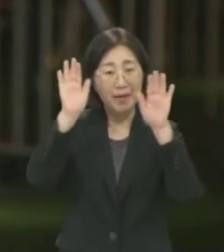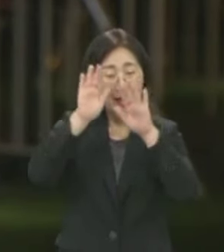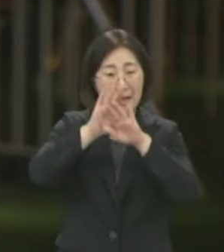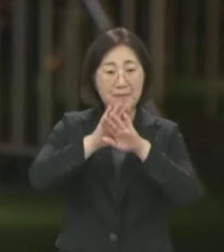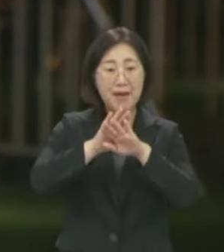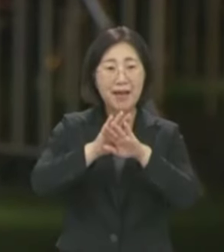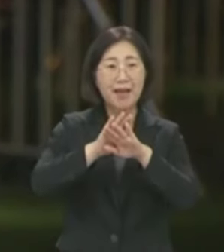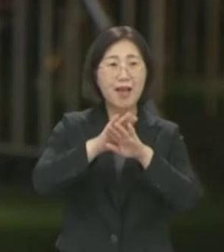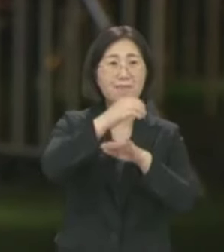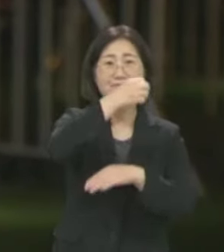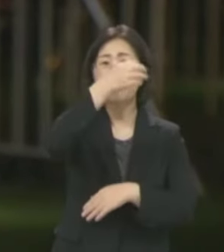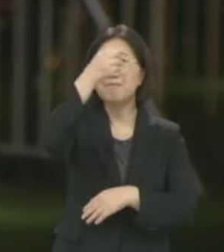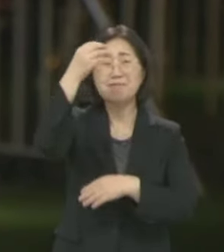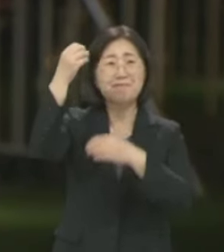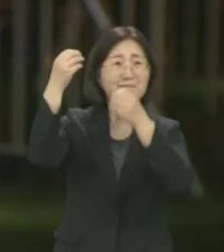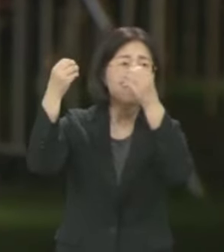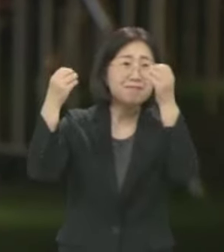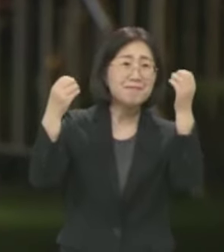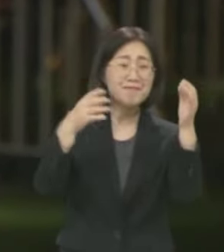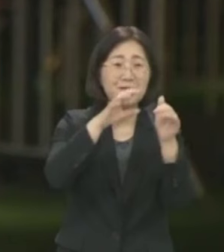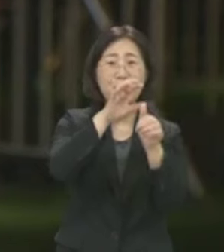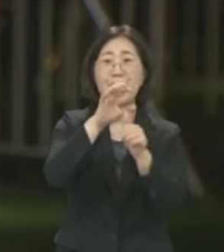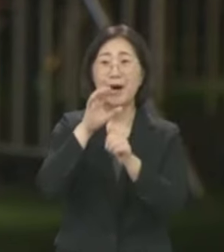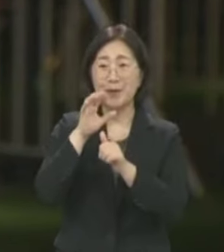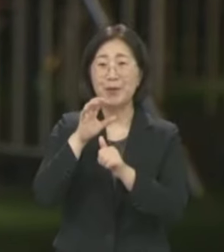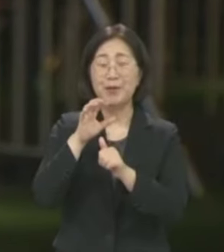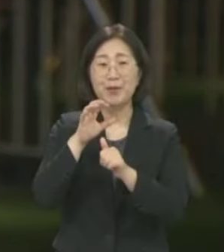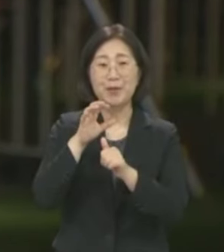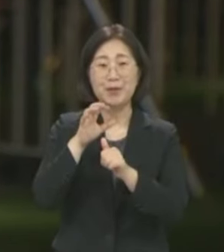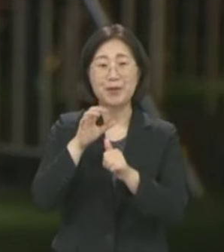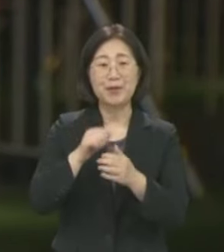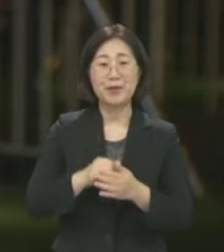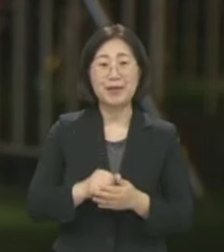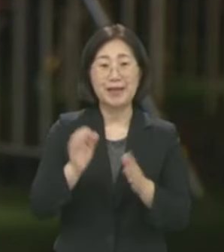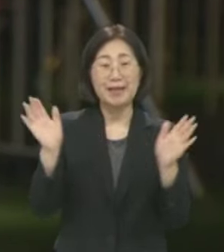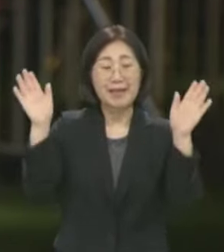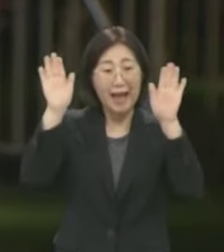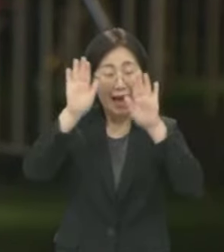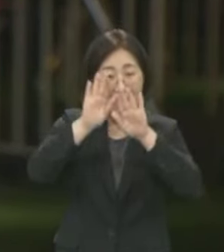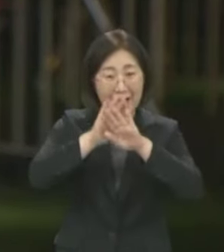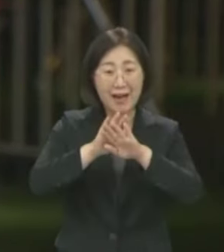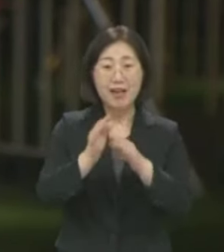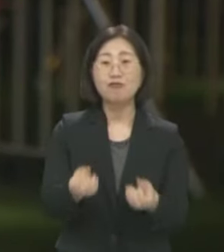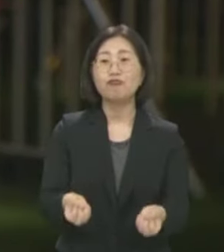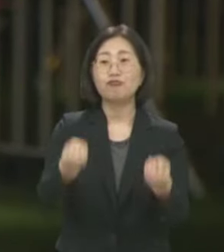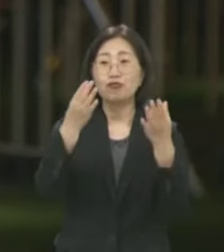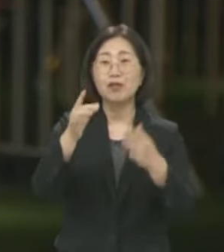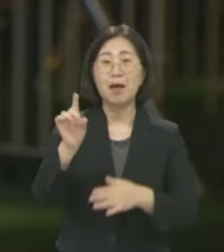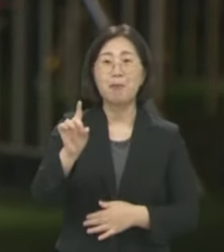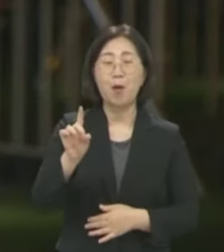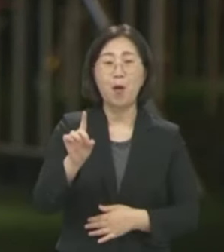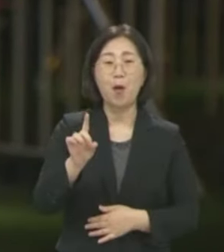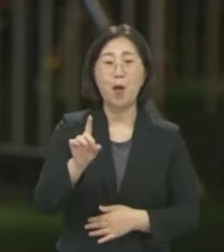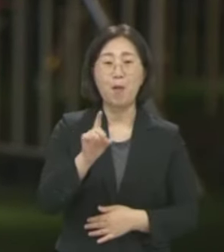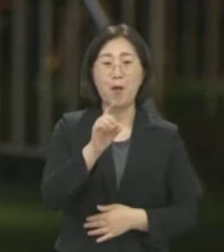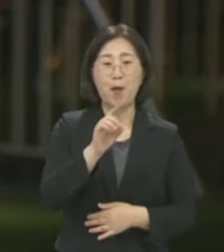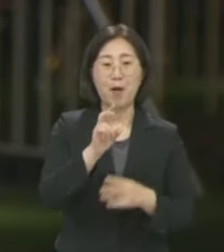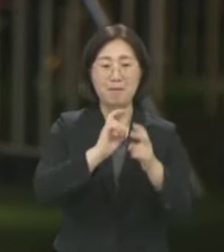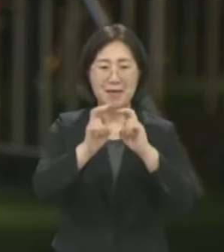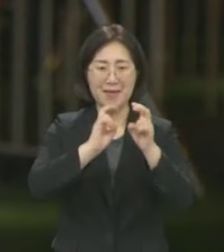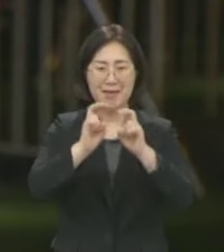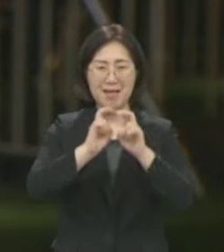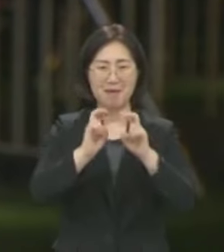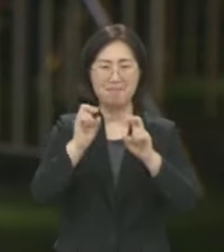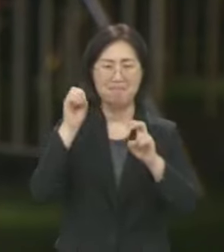그 야경이라든가 이런 부분들도 잘 활용을 해야 되는데 야간의 대표 축제를 할 수 있는 EDM 파티,